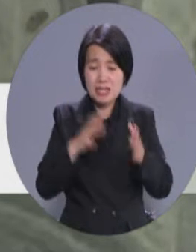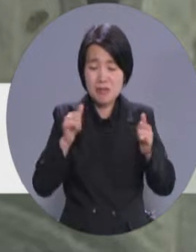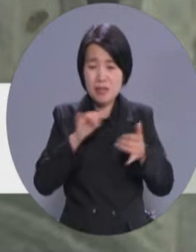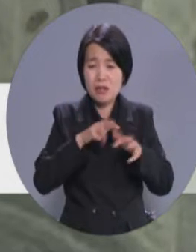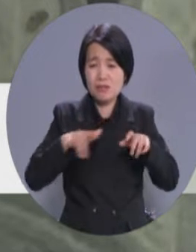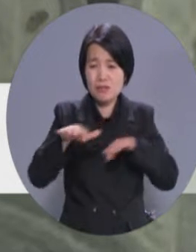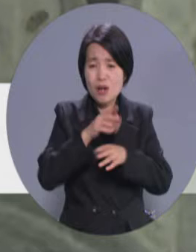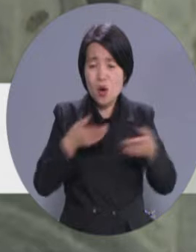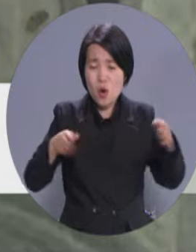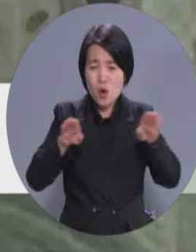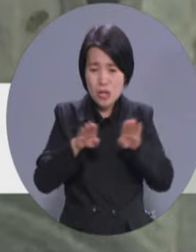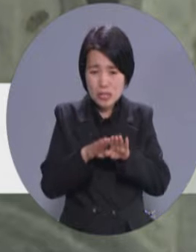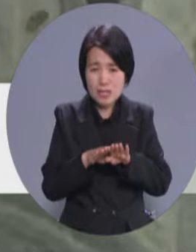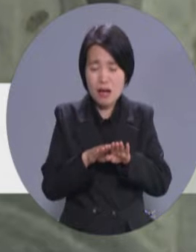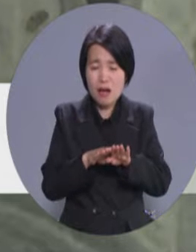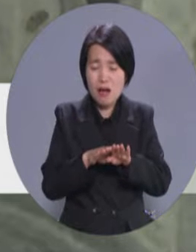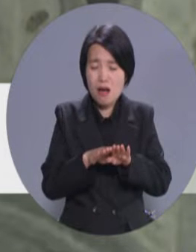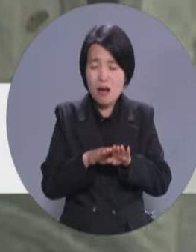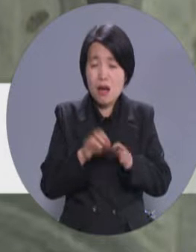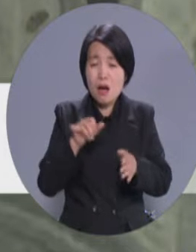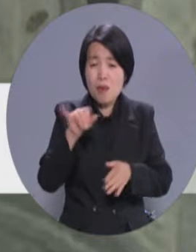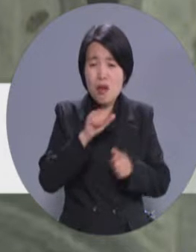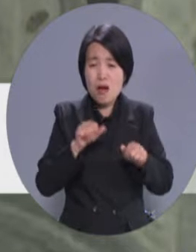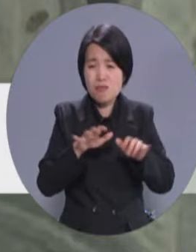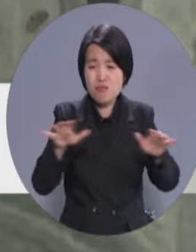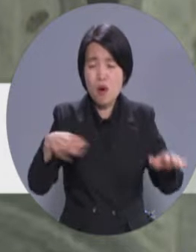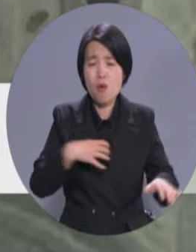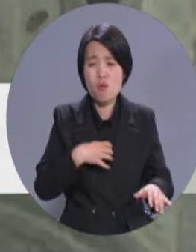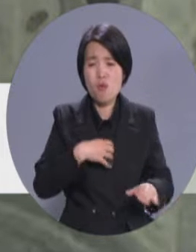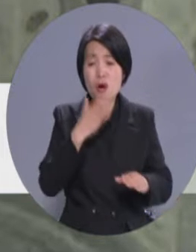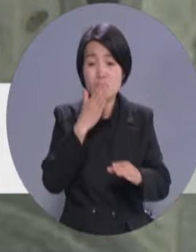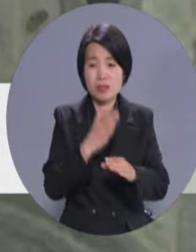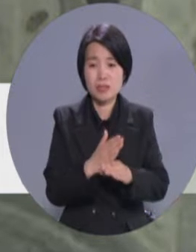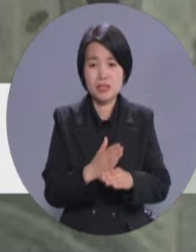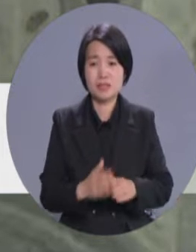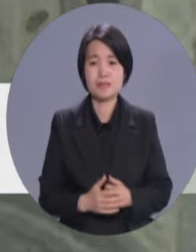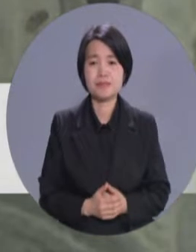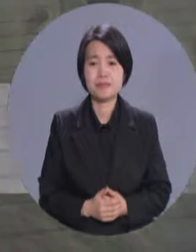다중이용시설이어서 빈대 확산 우려가 커지고 있습니다. 서희령 기자가 취재했습니다.